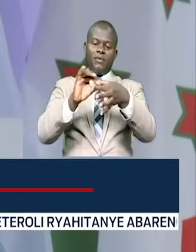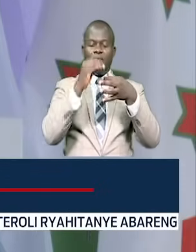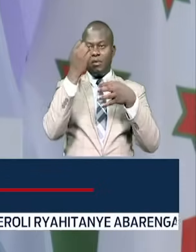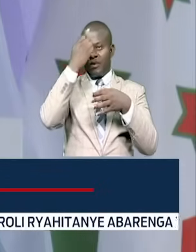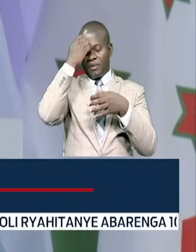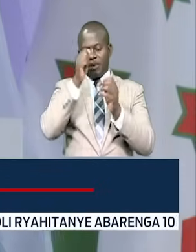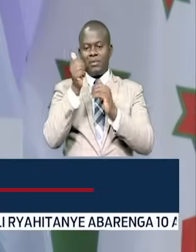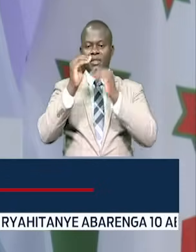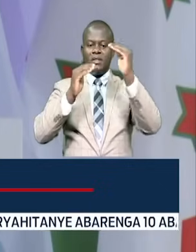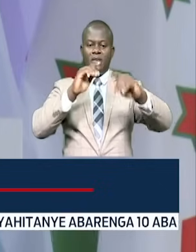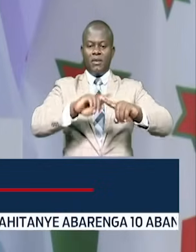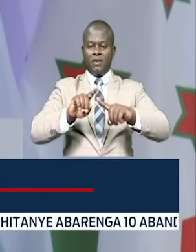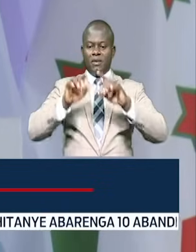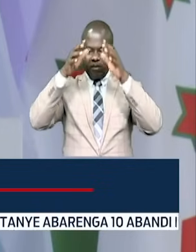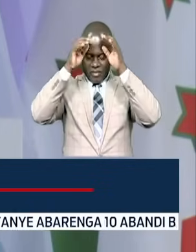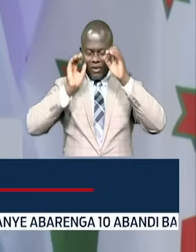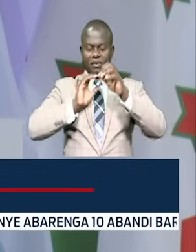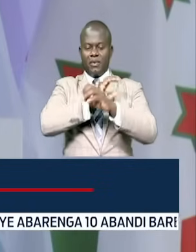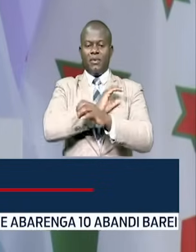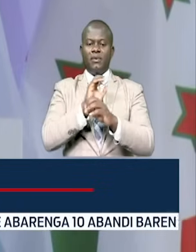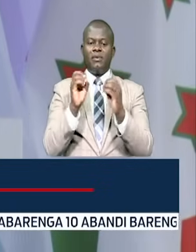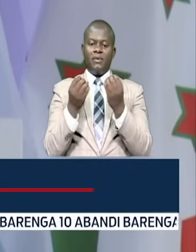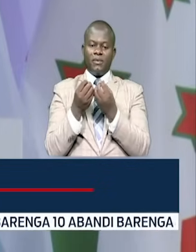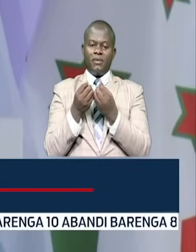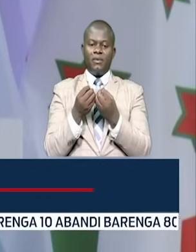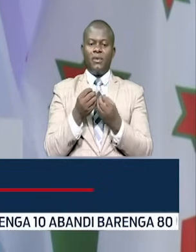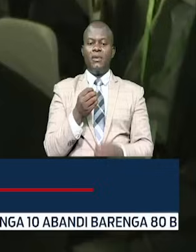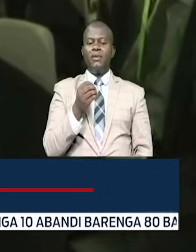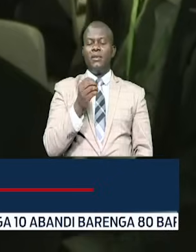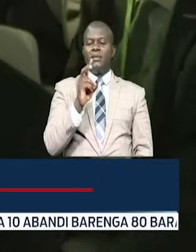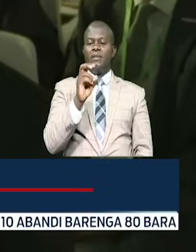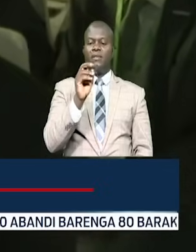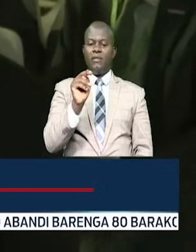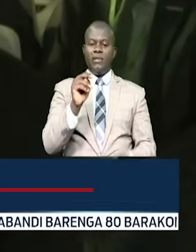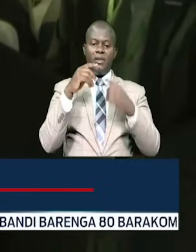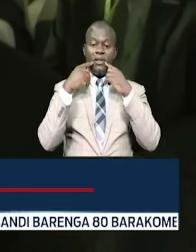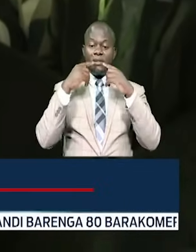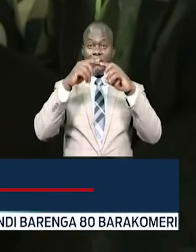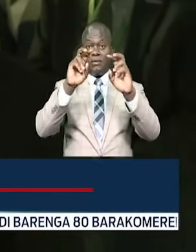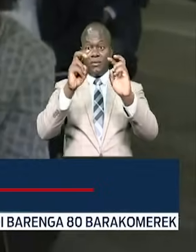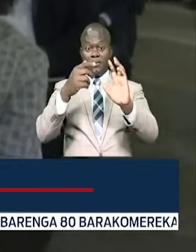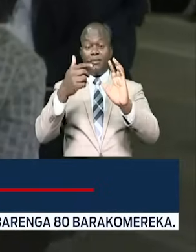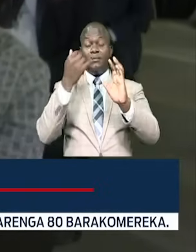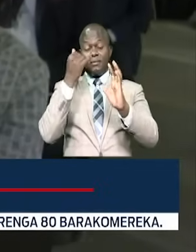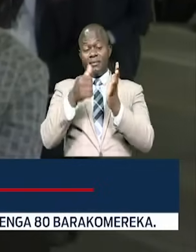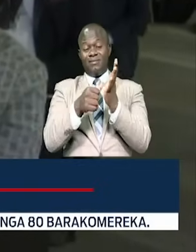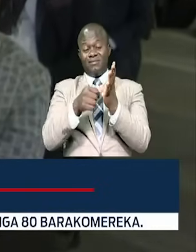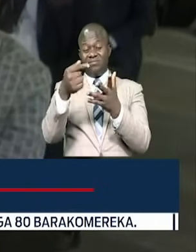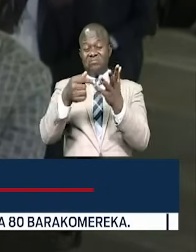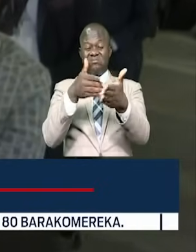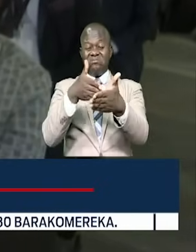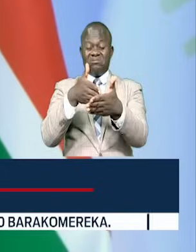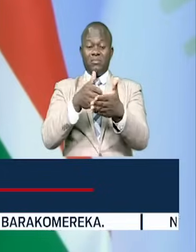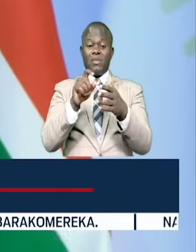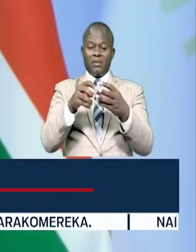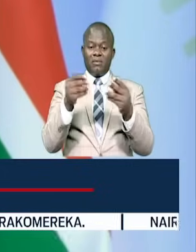n'izindi nzego zitandukanye perezida wa komisiyo y'umuryango Ursula von der Leyen agaragaza ko nubwo ibibazo bihari hari uburyo bwo